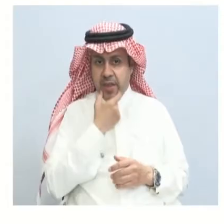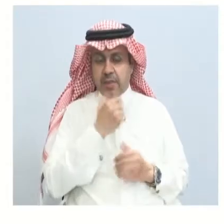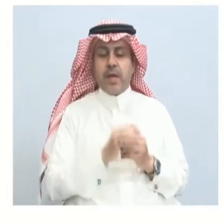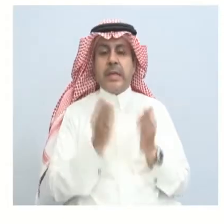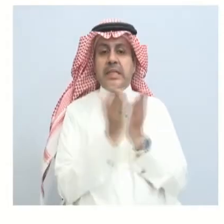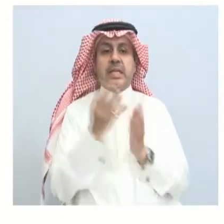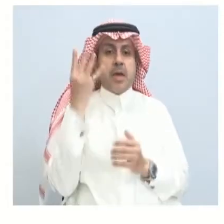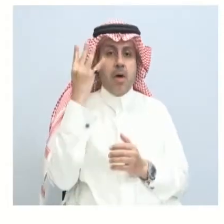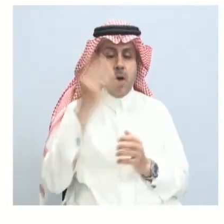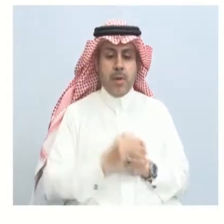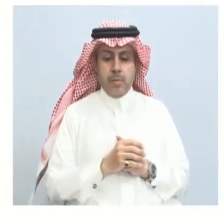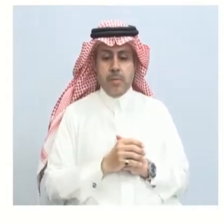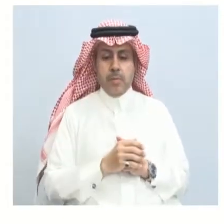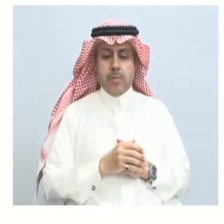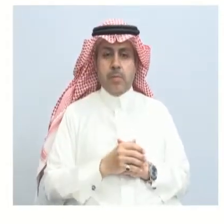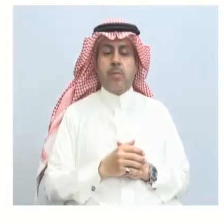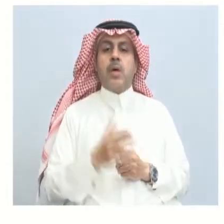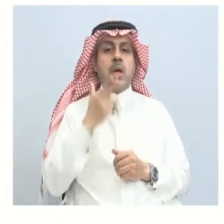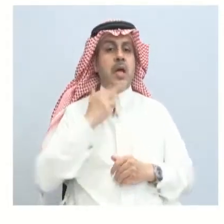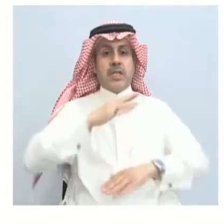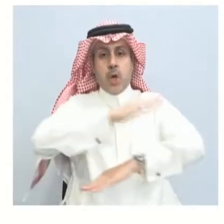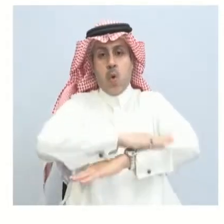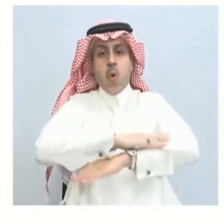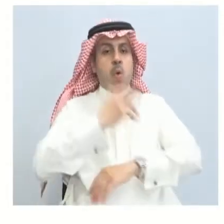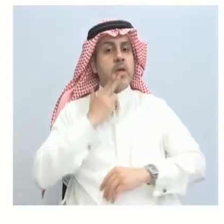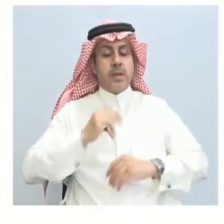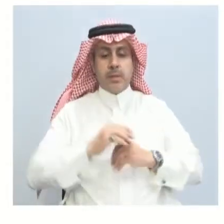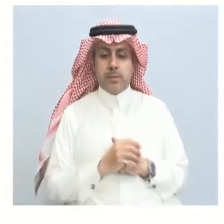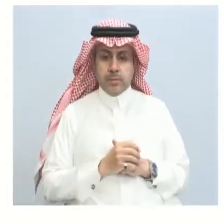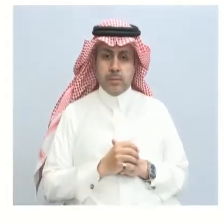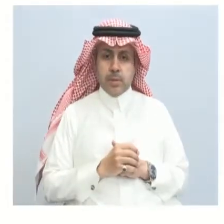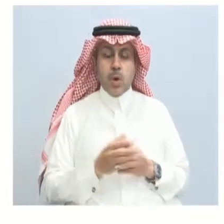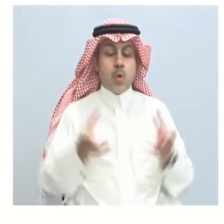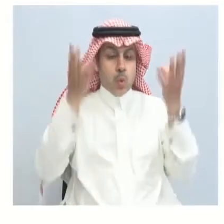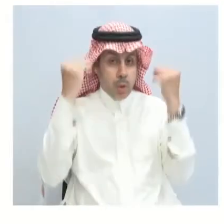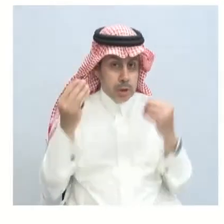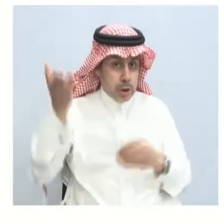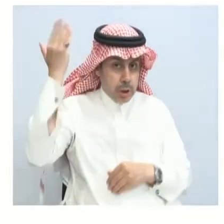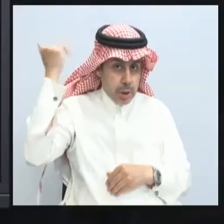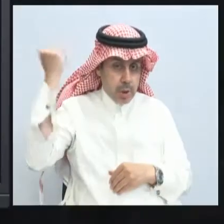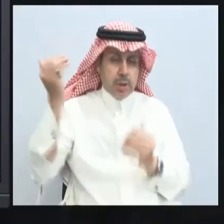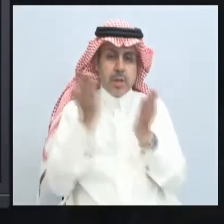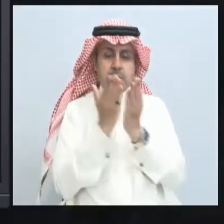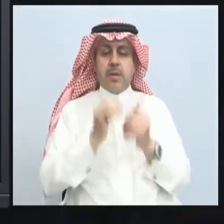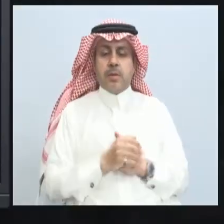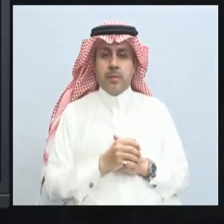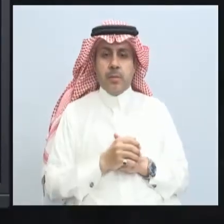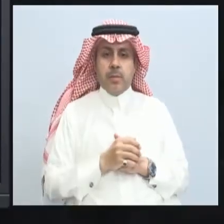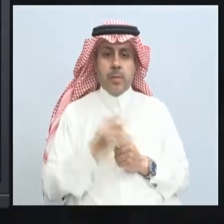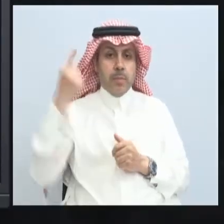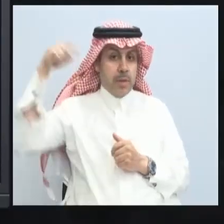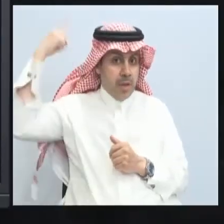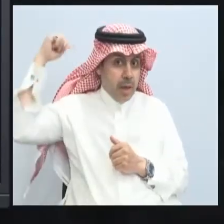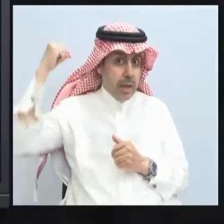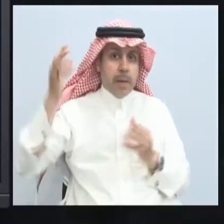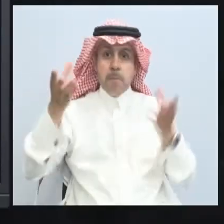الرابع الخلق الحسن في البدايه من المهم ان نراجع الدرس السابق فمن يتذكر ماذا اخذنا